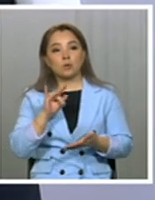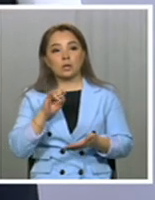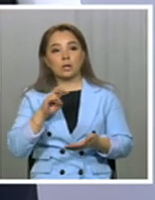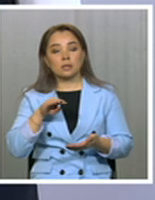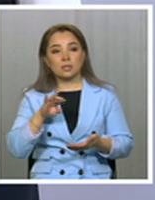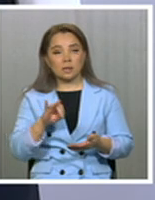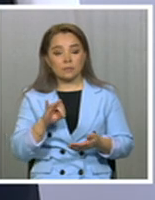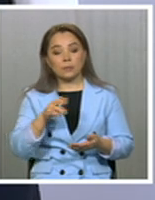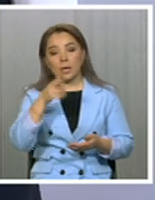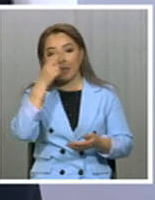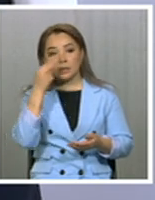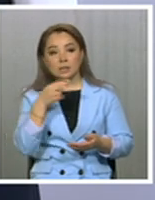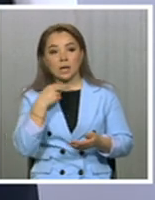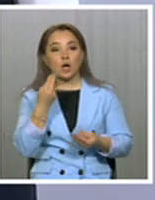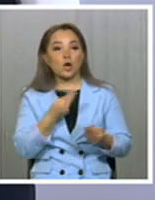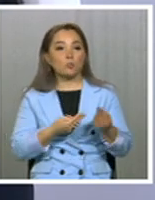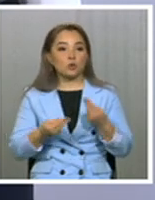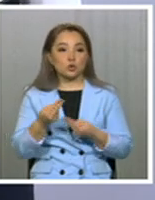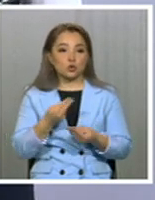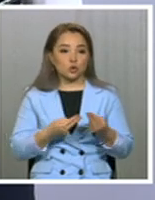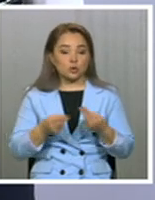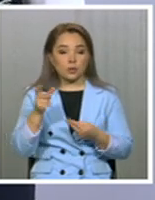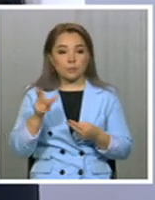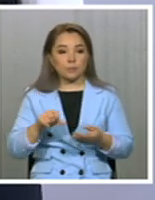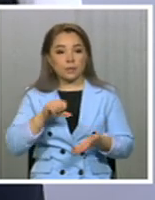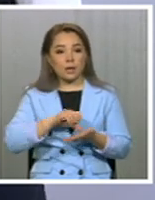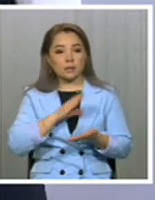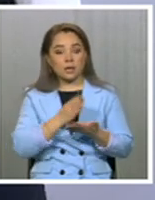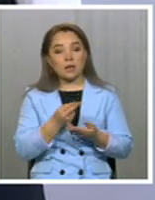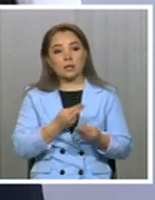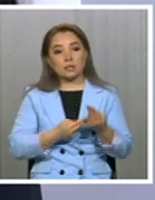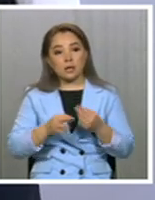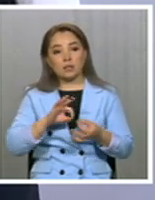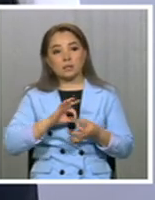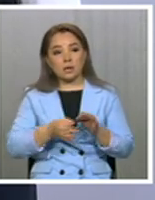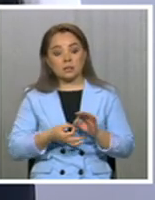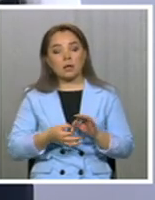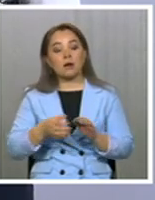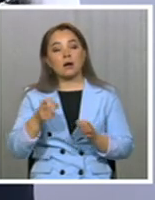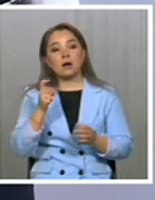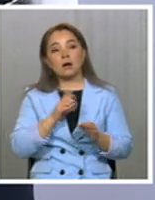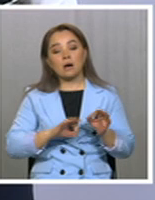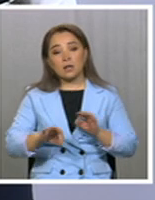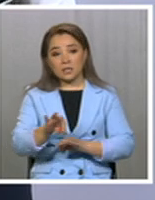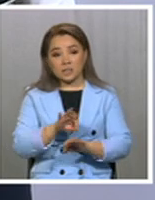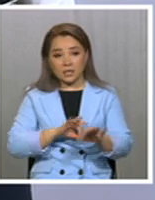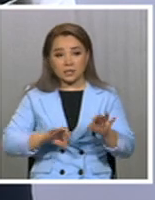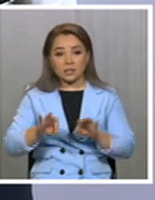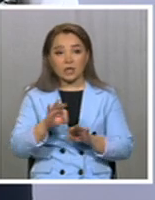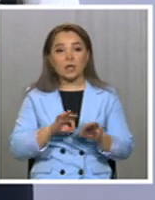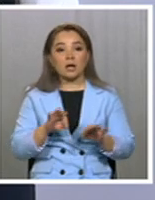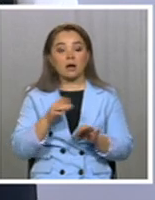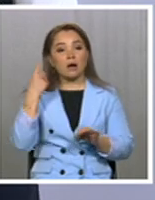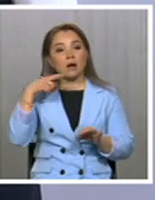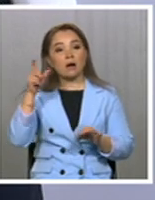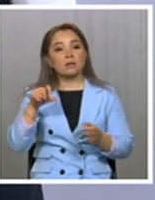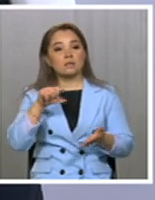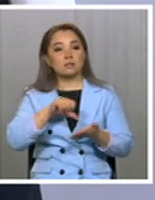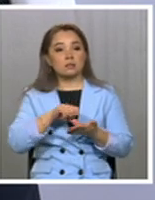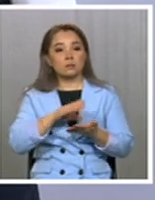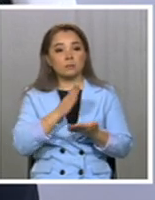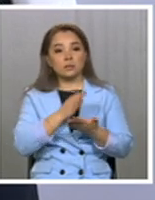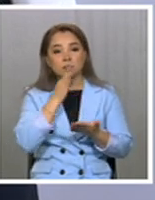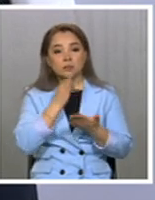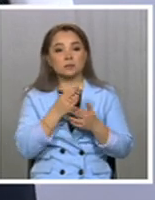Ол итальян мүсіншісі, кескіндемеші, архитектор әрі ақын болды.